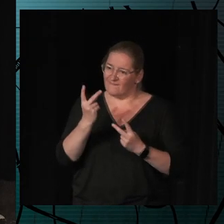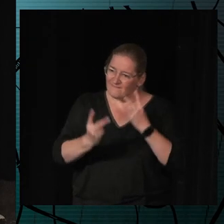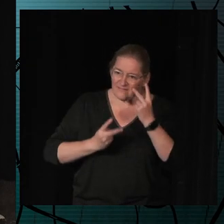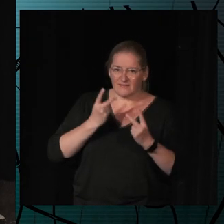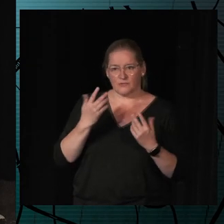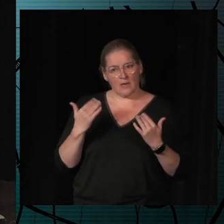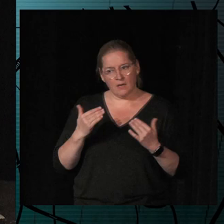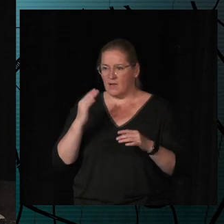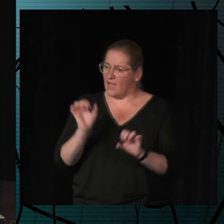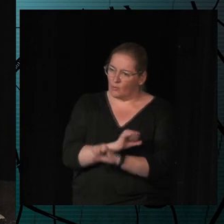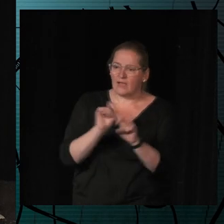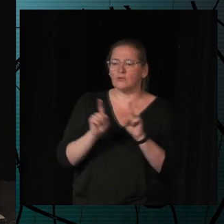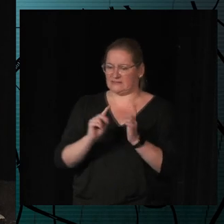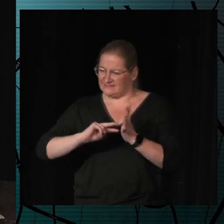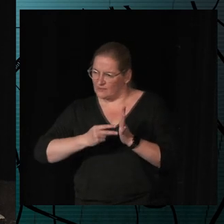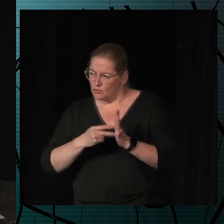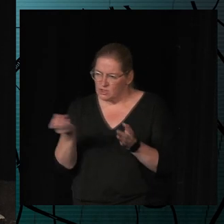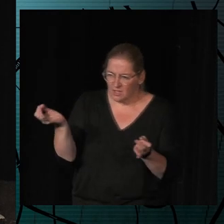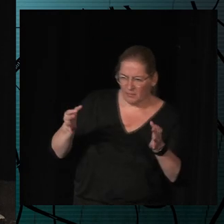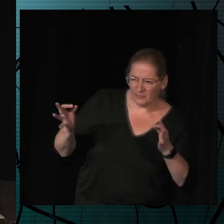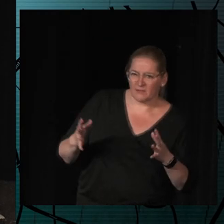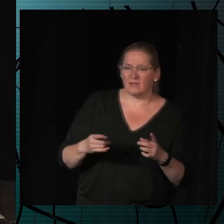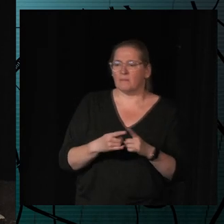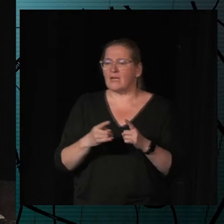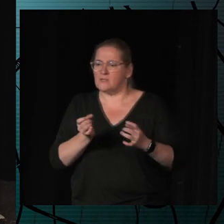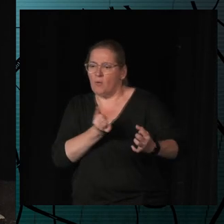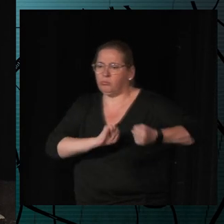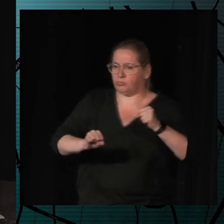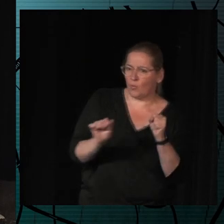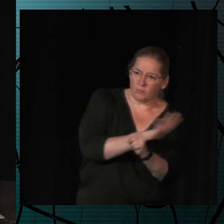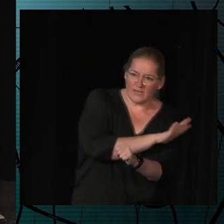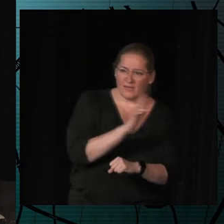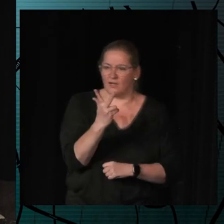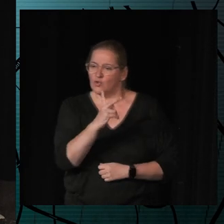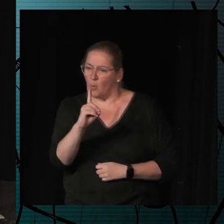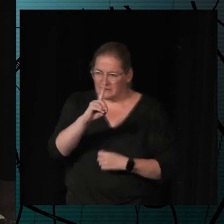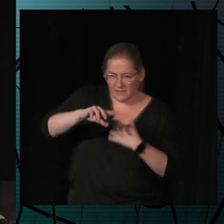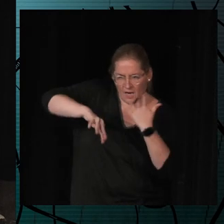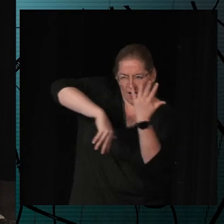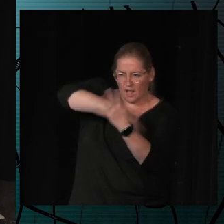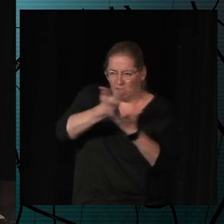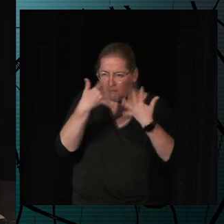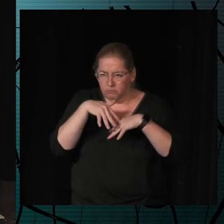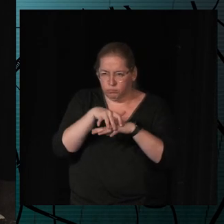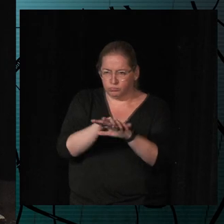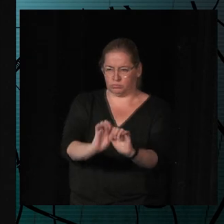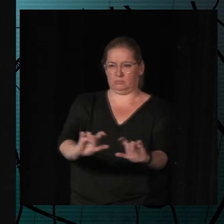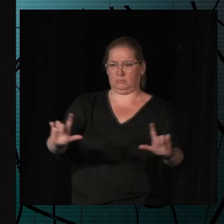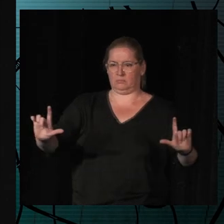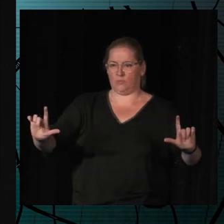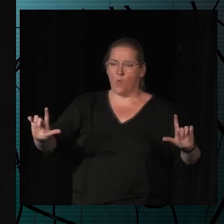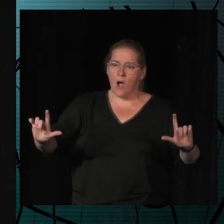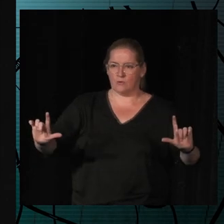métissage des technologies intégrées que ce soit de la full motion vidéo du la 3D temps réel qui sont comme ça mélangés avec une sorte